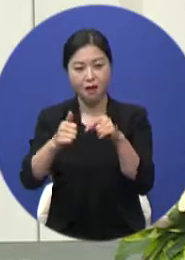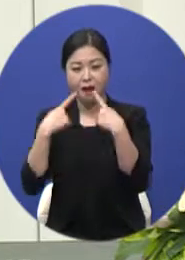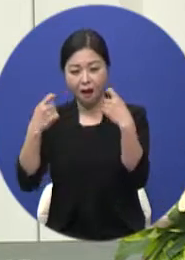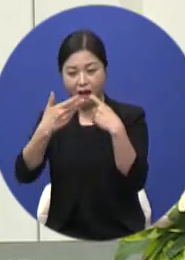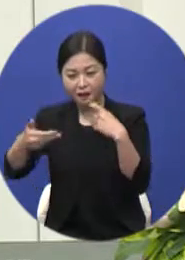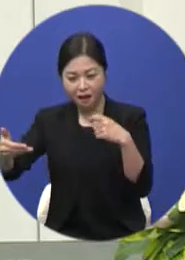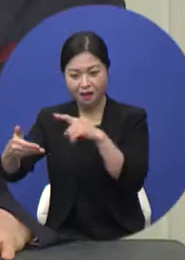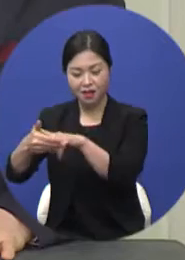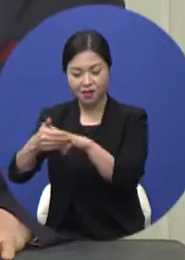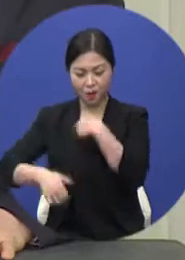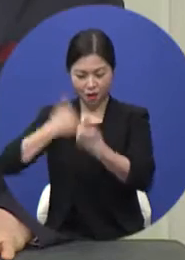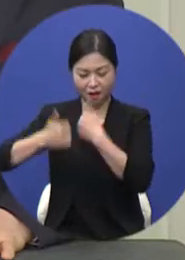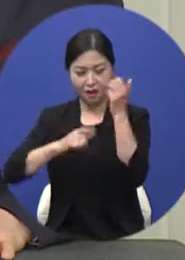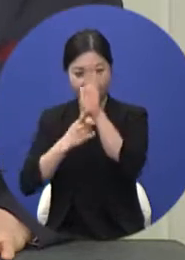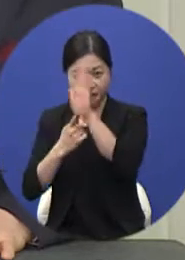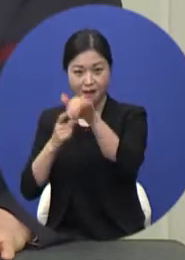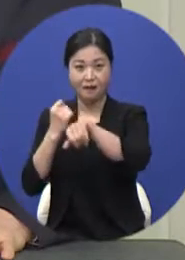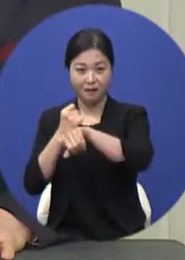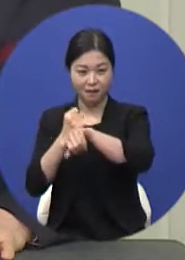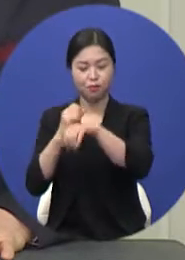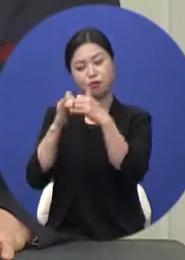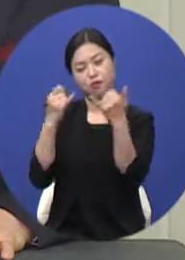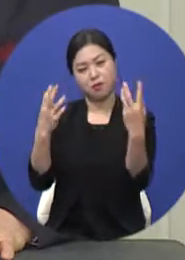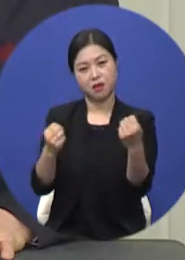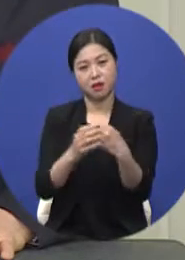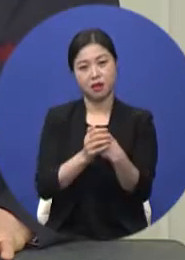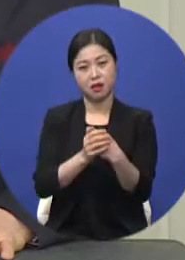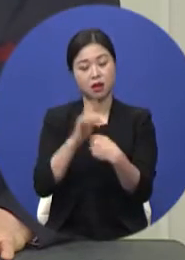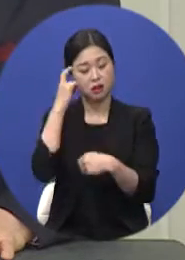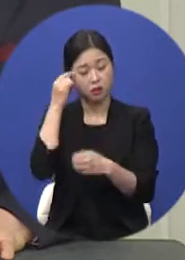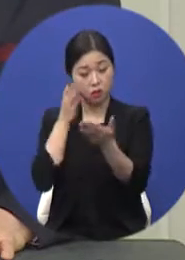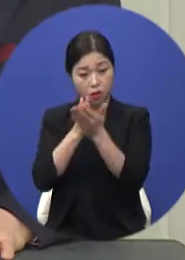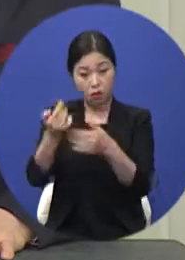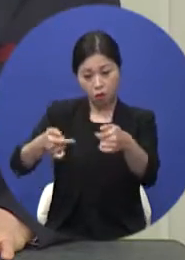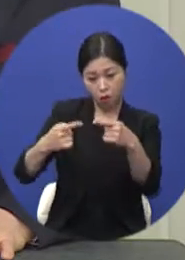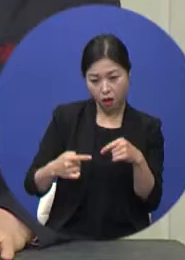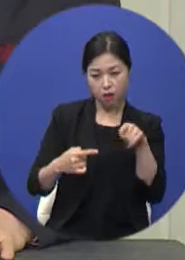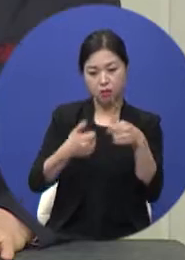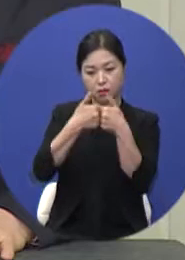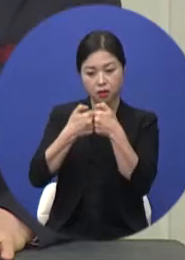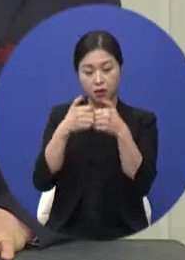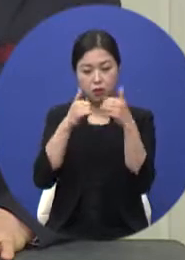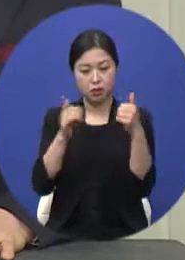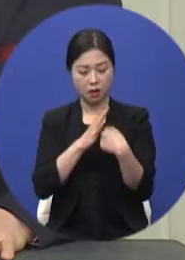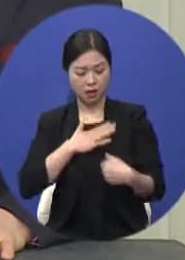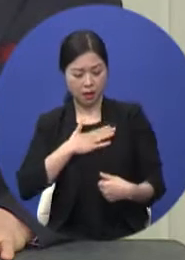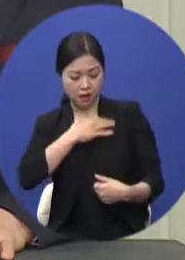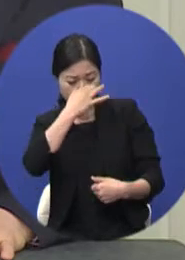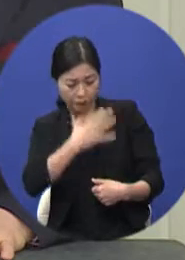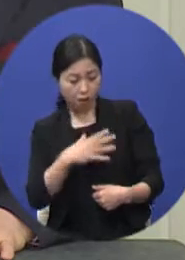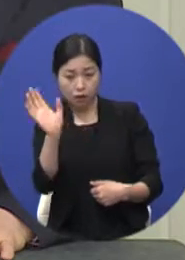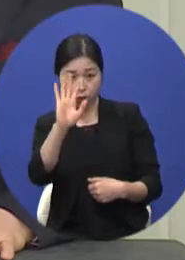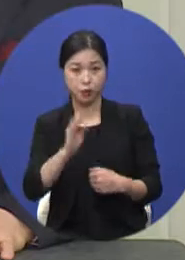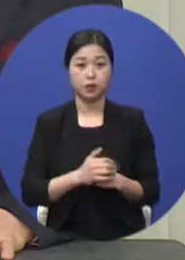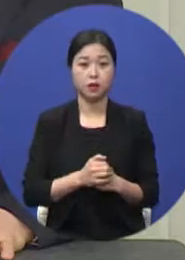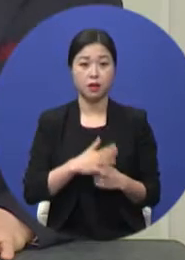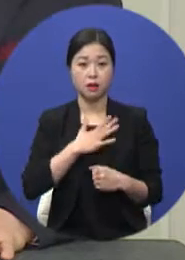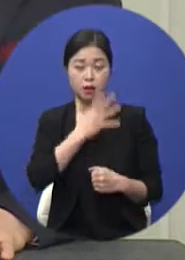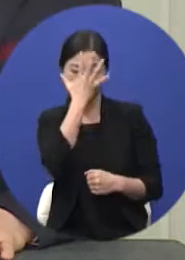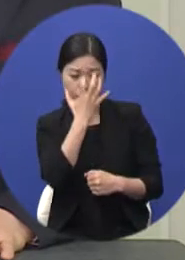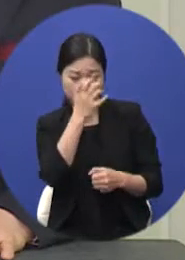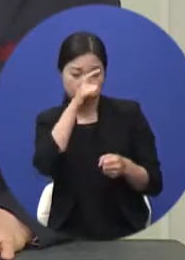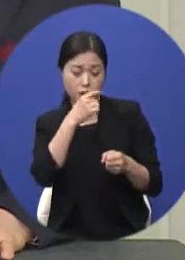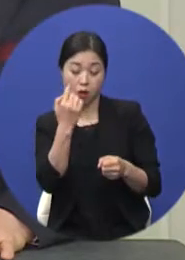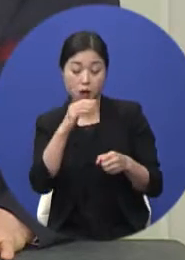있죠. 정신과에 와서 상담하시는 분들 여자분들이 내가 힘들어서 오는 게 아니에요. 내가 우울해서